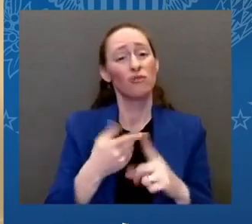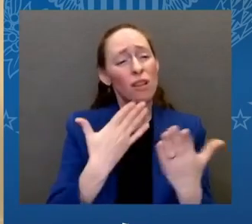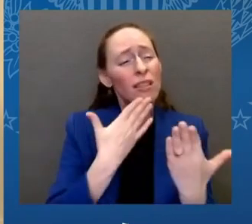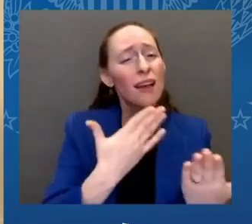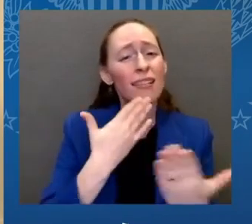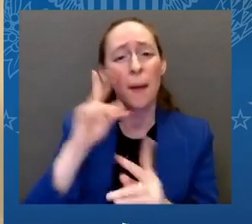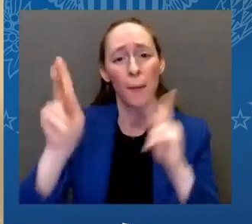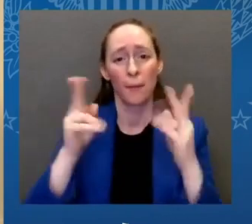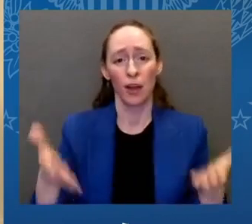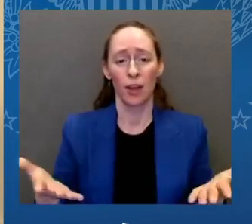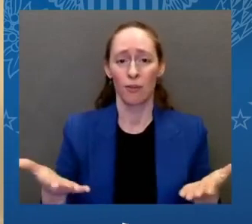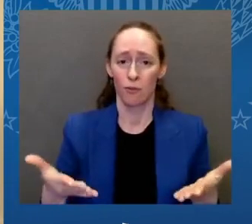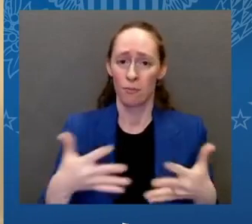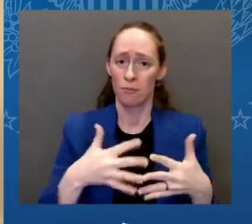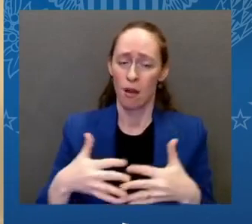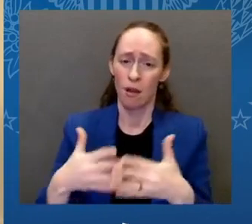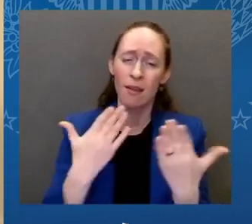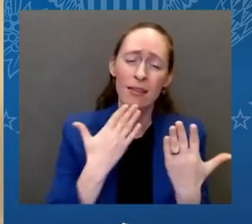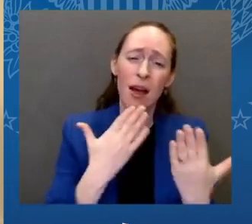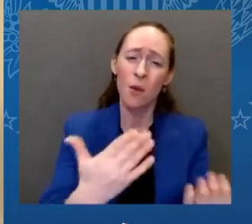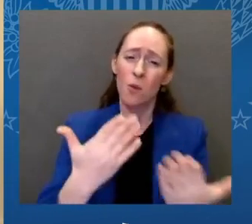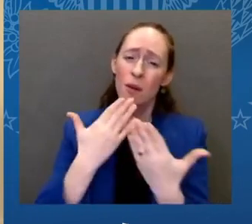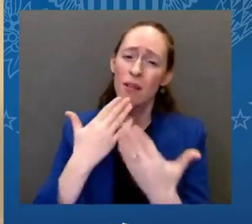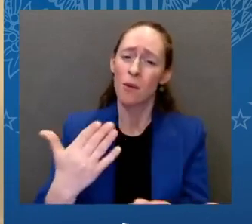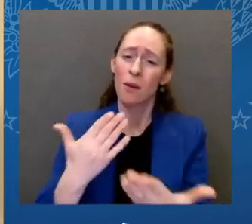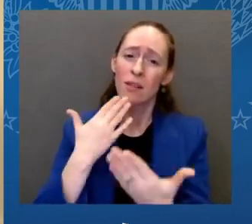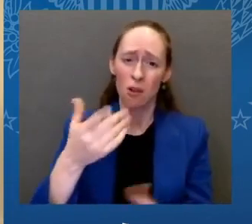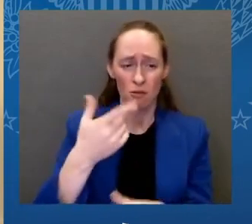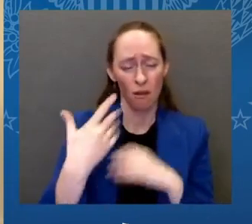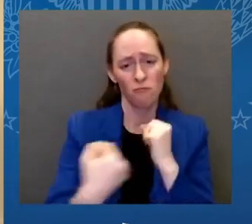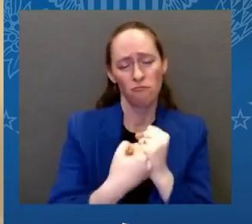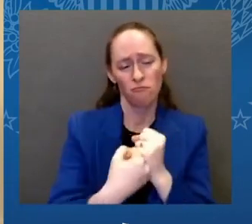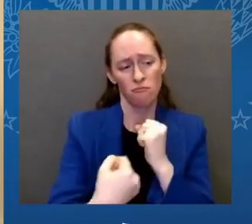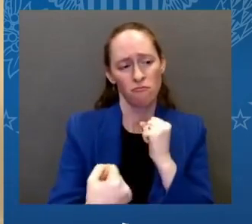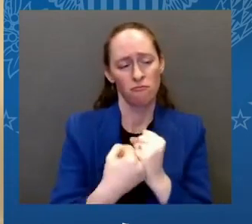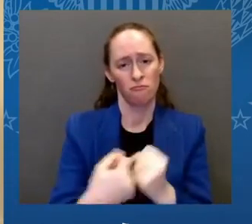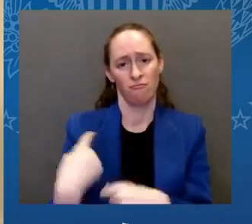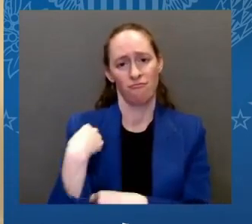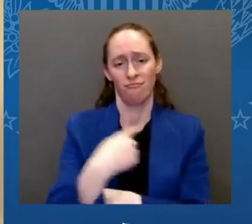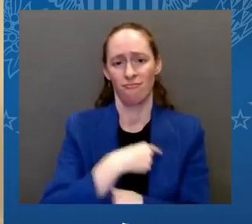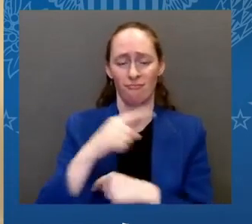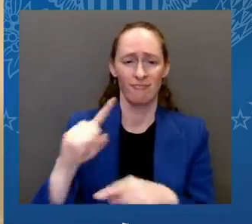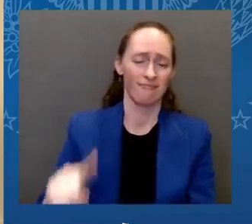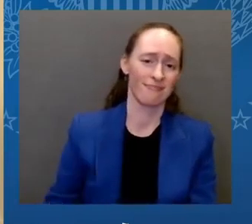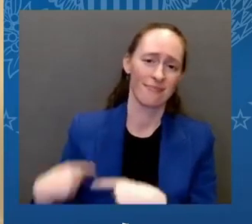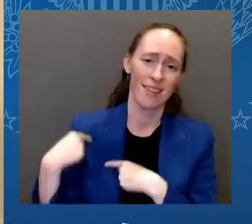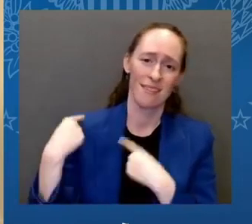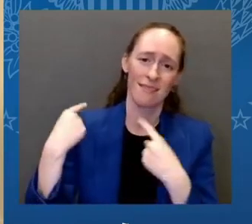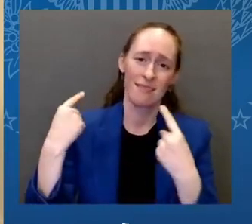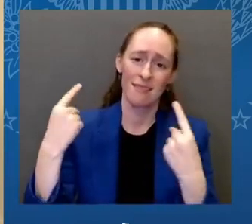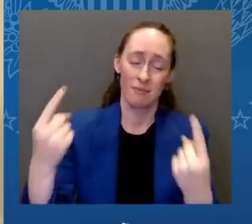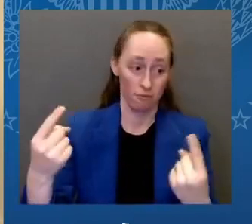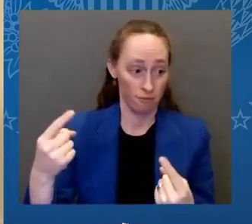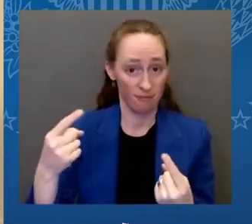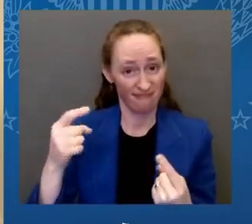Цей візит Сполучені Штати Америки став дійсно історичним для України, для наших відносин з Америкою і для американського